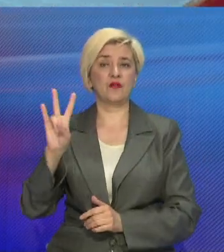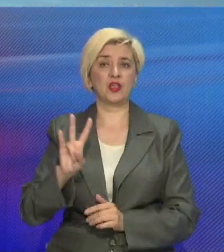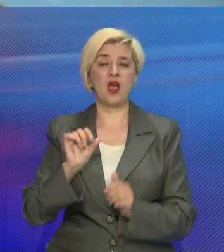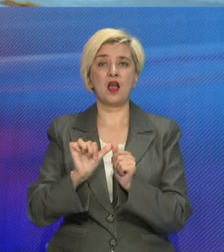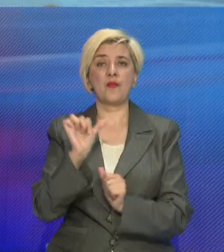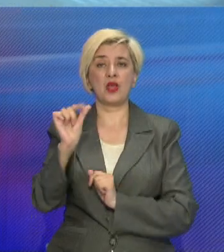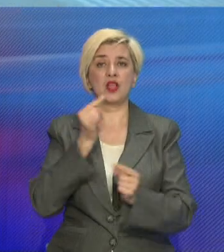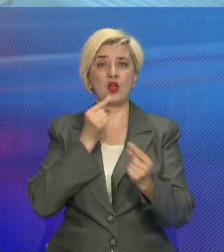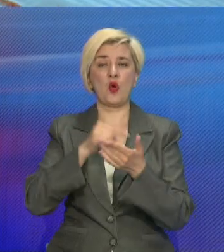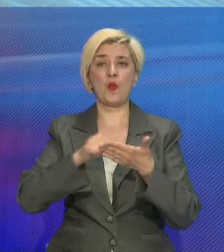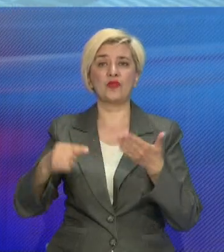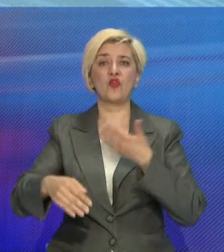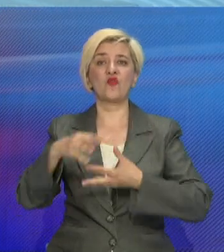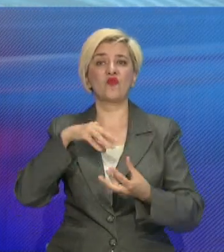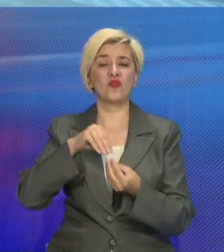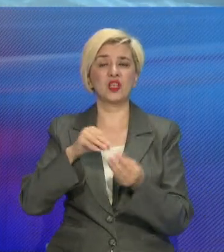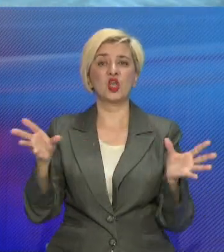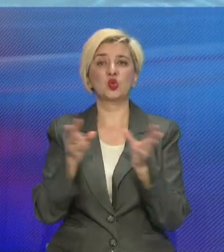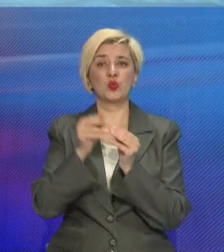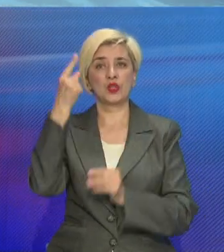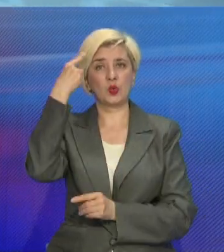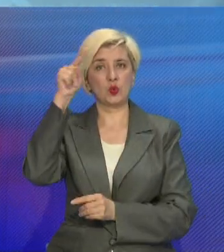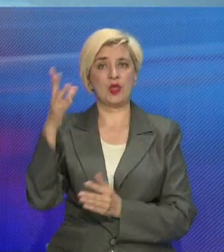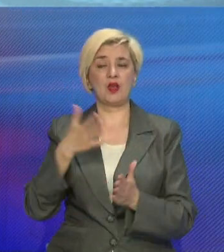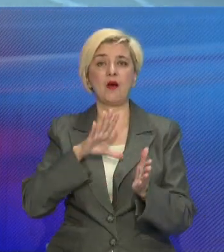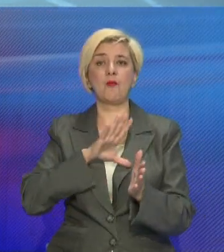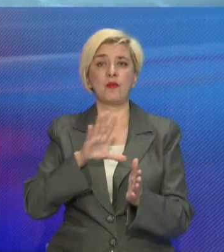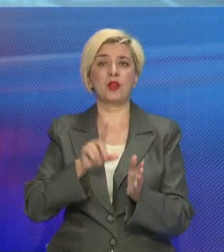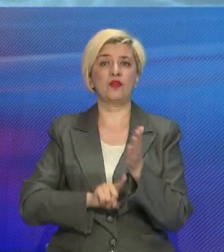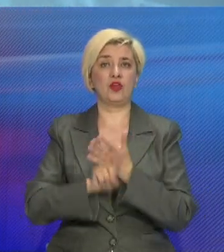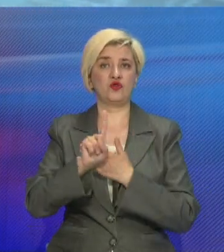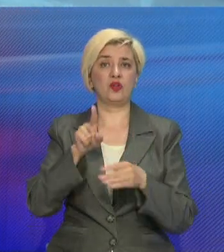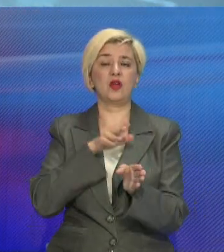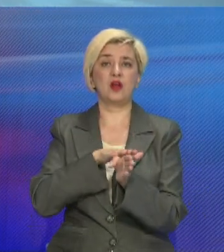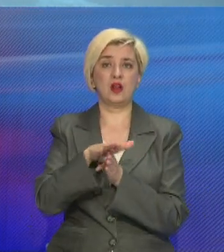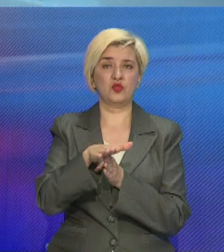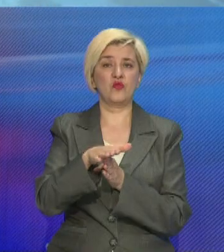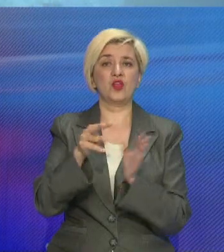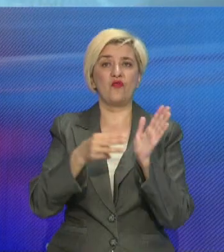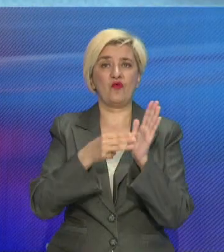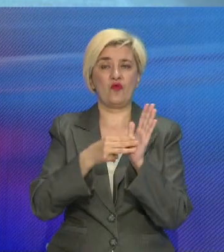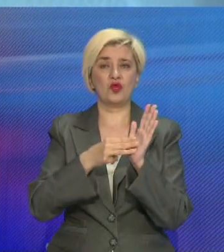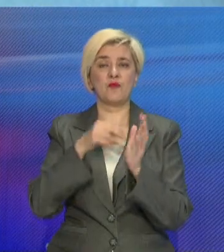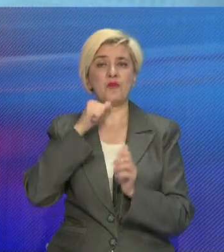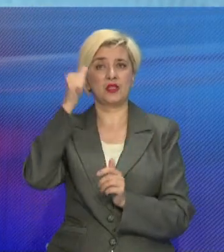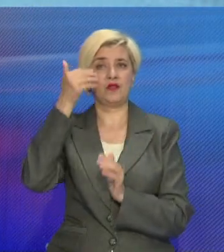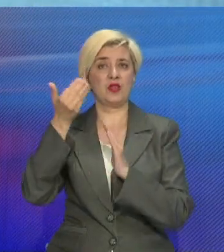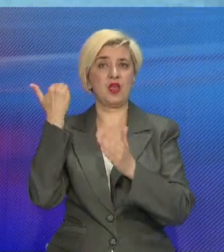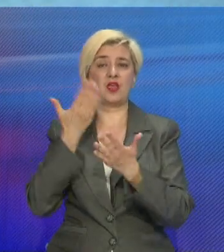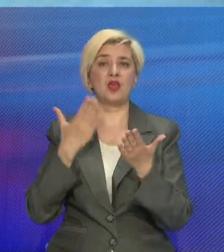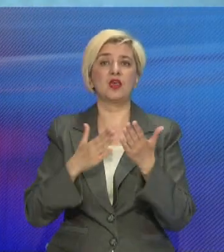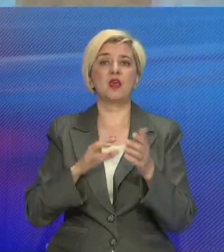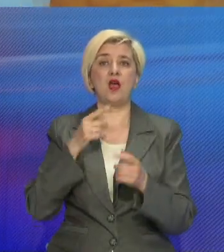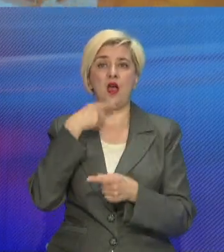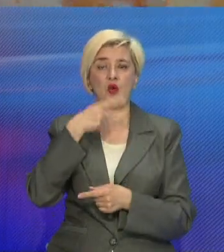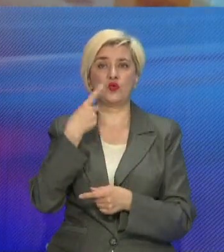диалог подвел выники совместной инициативы, которая начала реализовываться 8 месяцев тому, которые улучшили піанеры проекта і